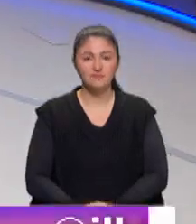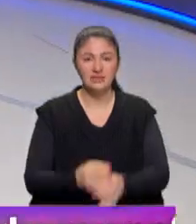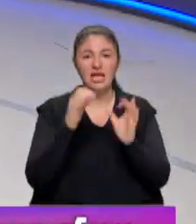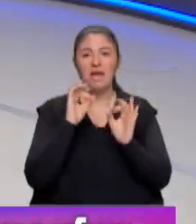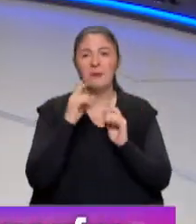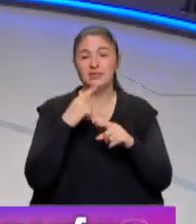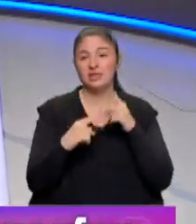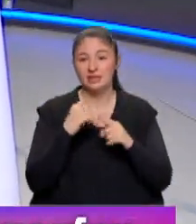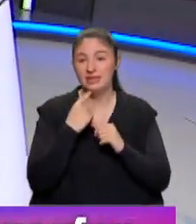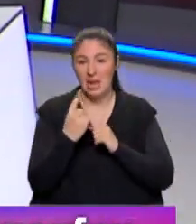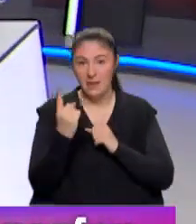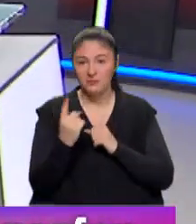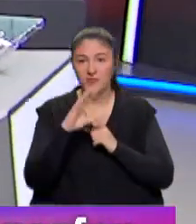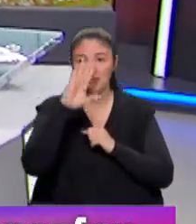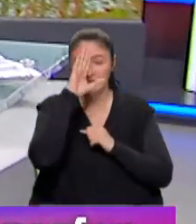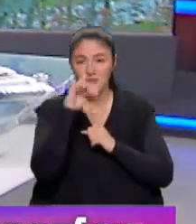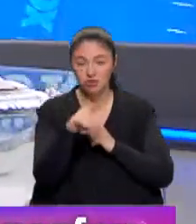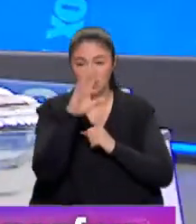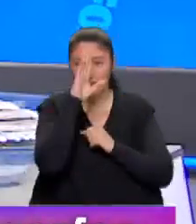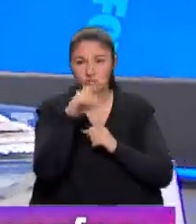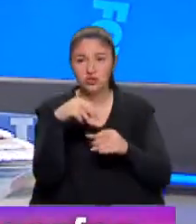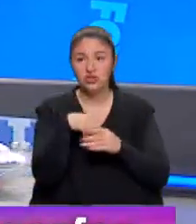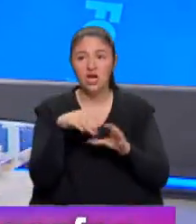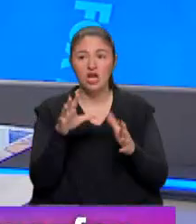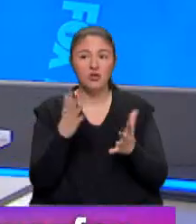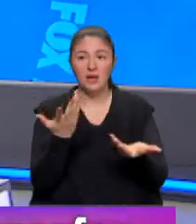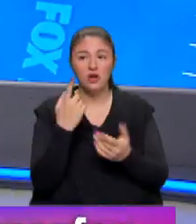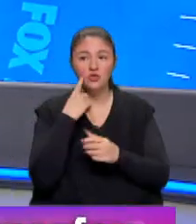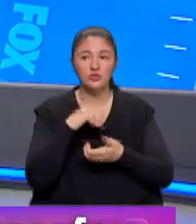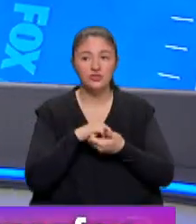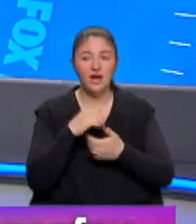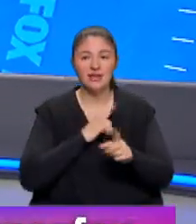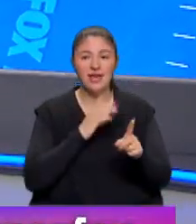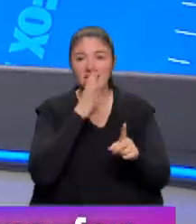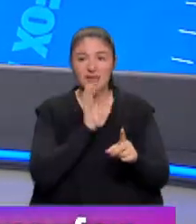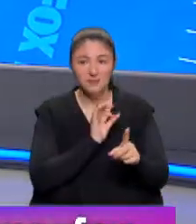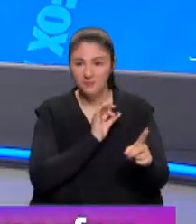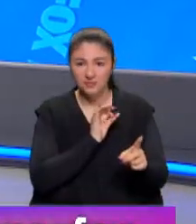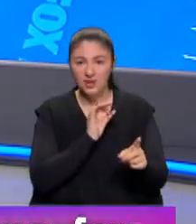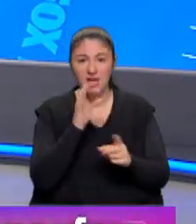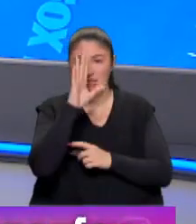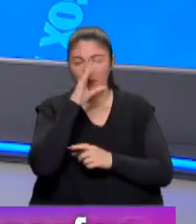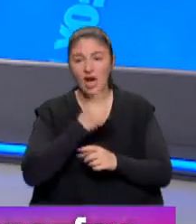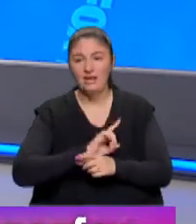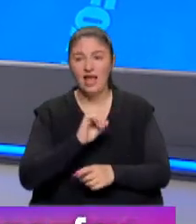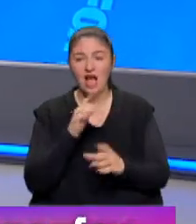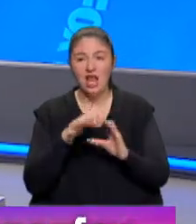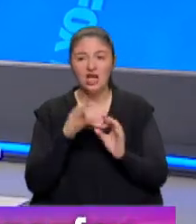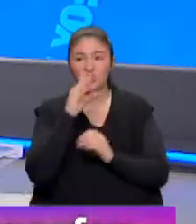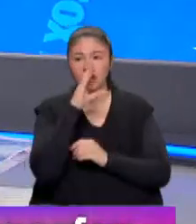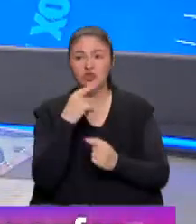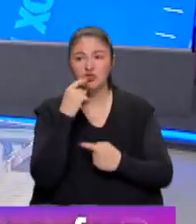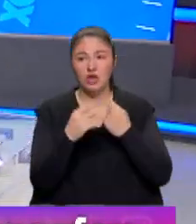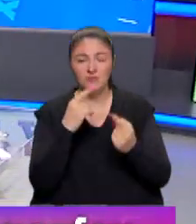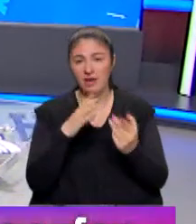Hemen bir siyaset diyelim. İstanbul için acaba Cumhur İttifakı'nın adayı kim? İstanbul'da adaylıklarla ilgili ciddi